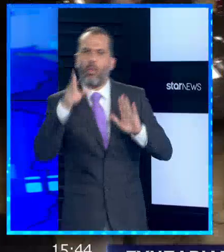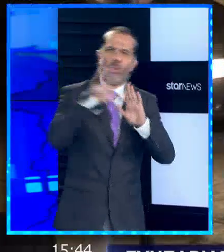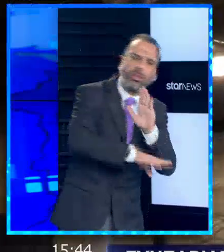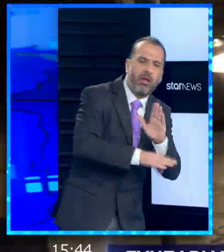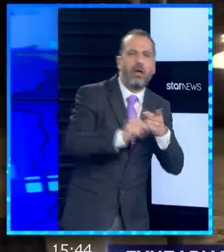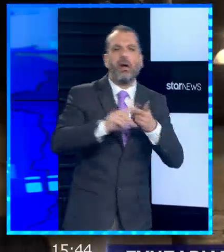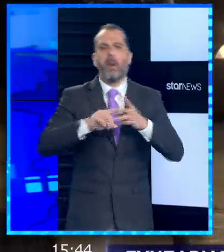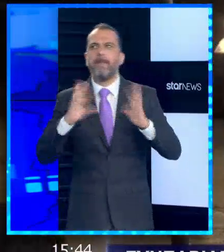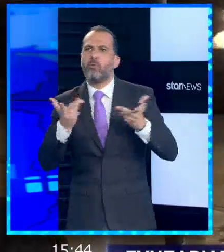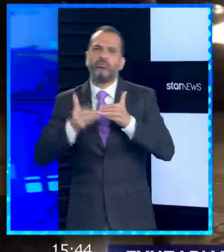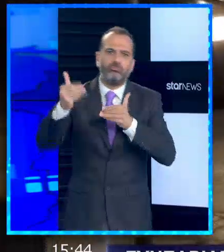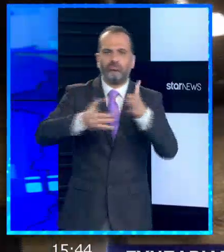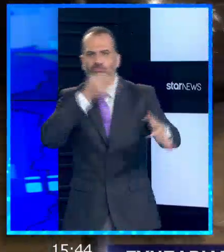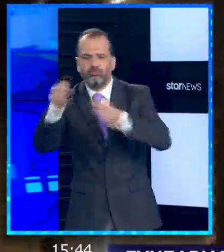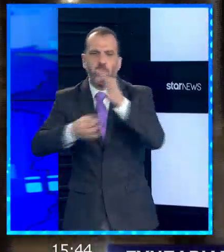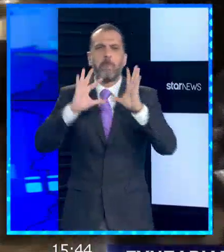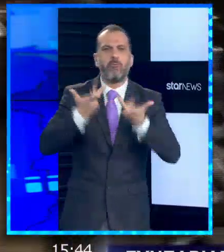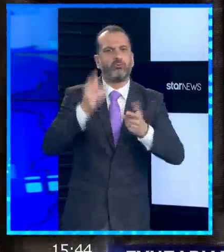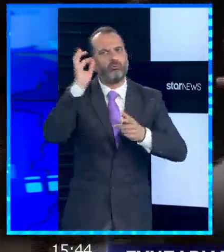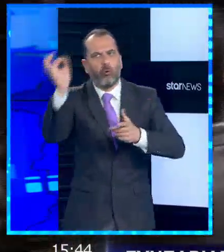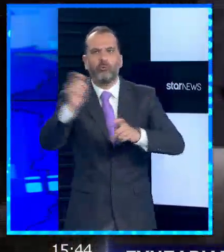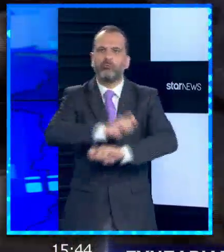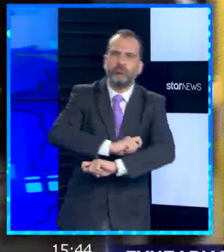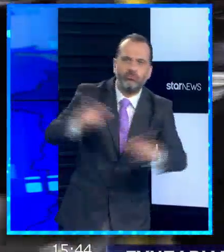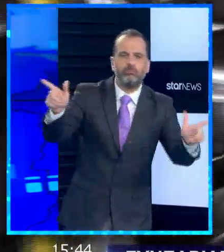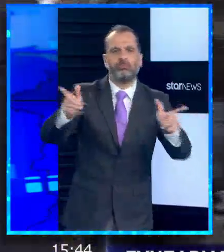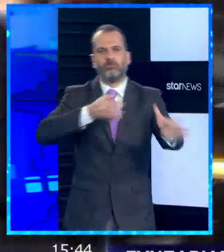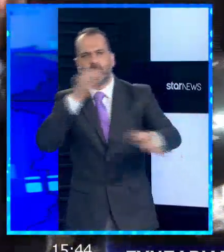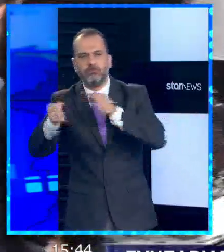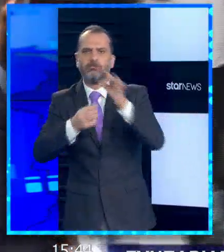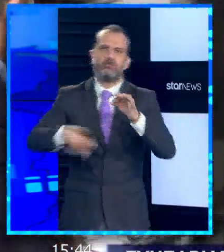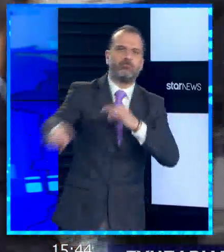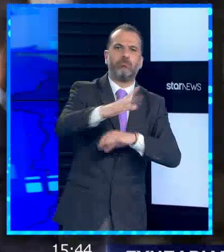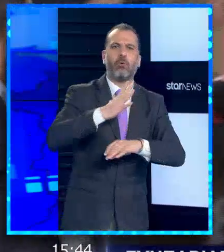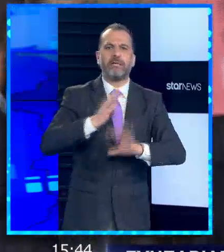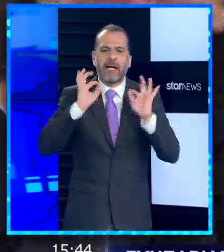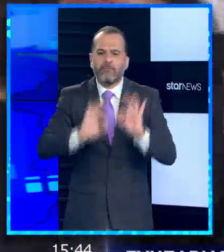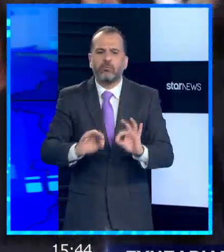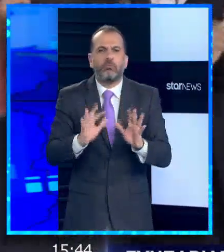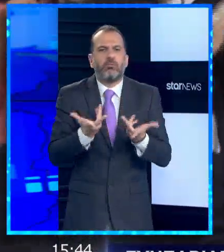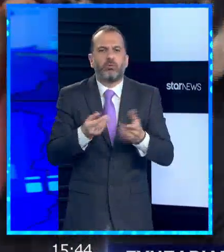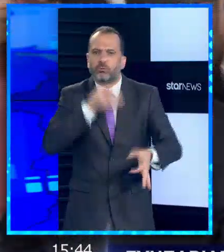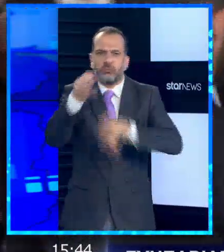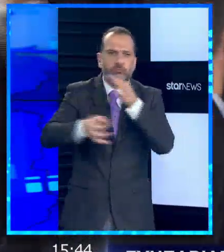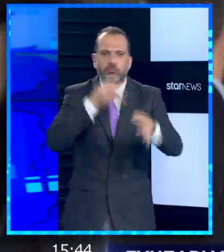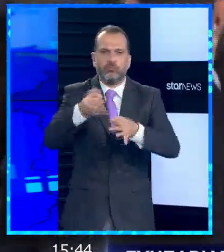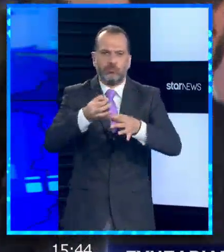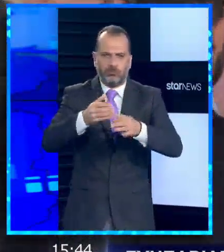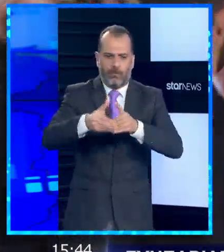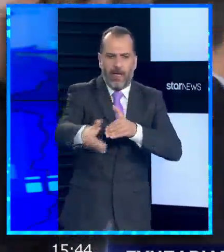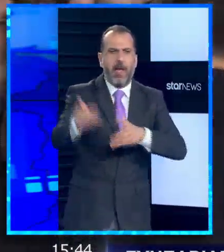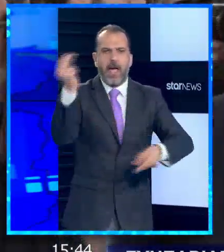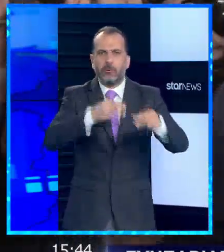τις συνεδριάσεις για να δούμε ποιο θα είναι το μήνυμα με το οποίο θα απευθυνθούν στους πολίτες εν ώψη της επόμενης εκλογικής